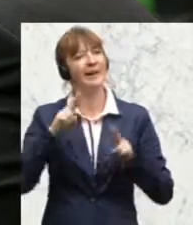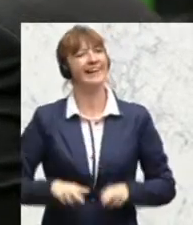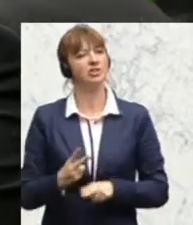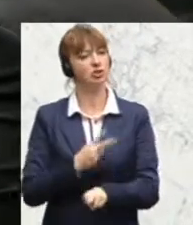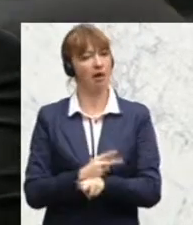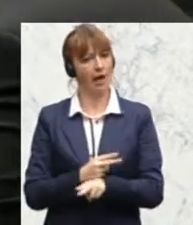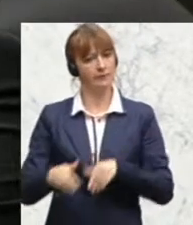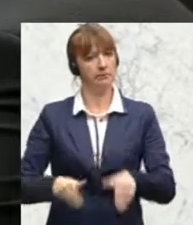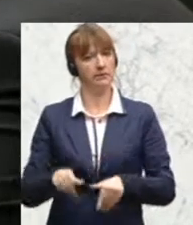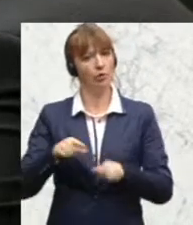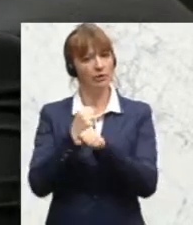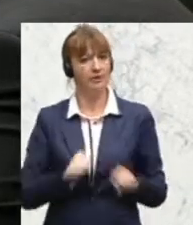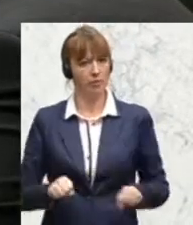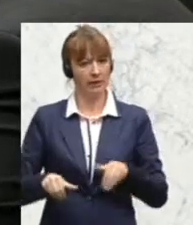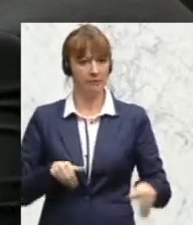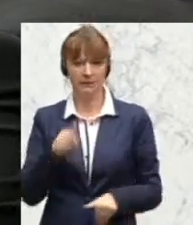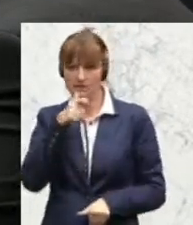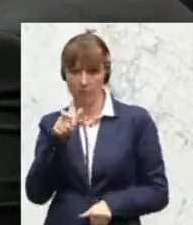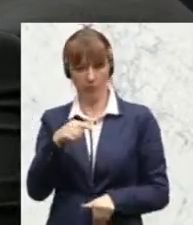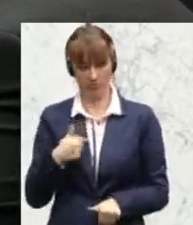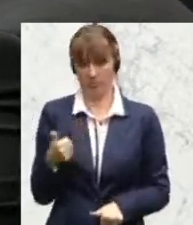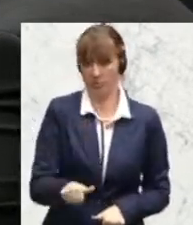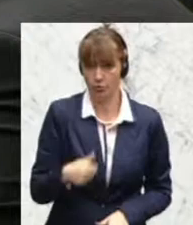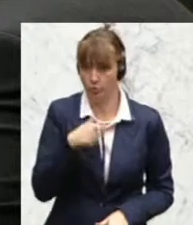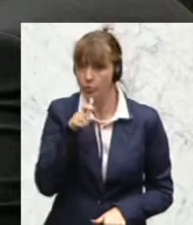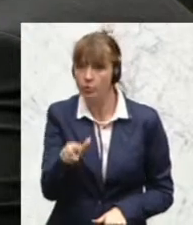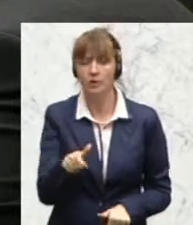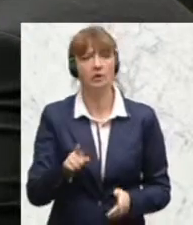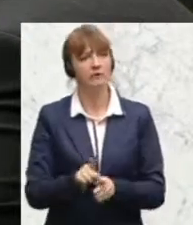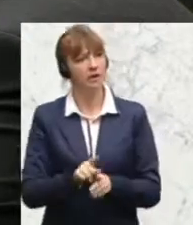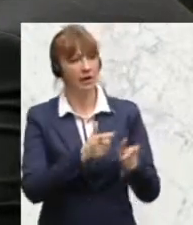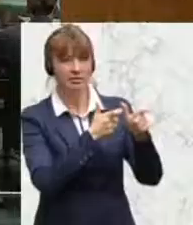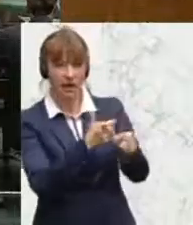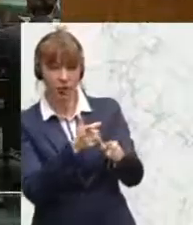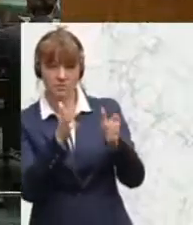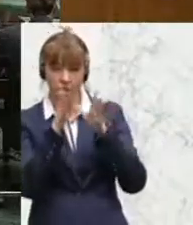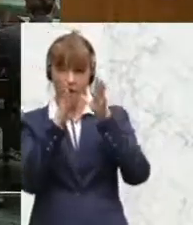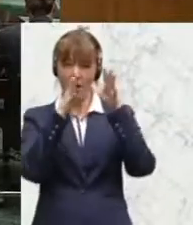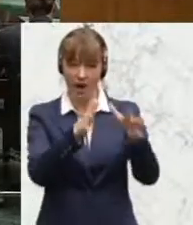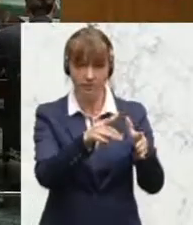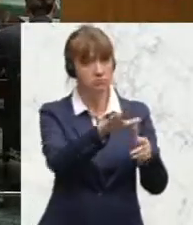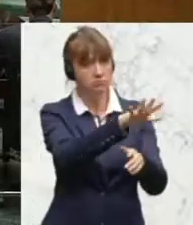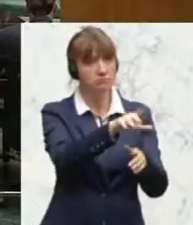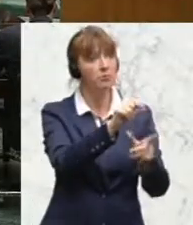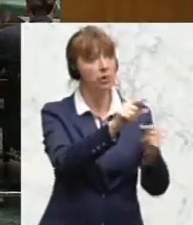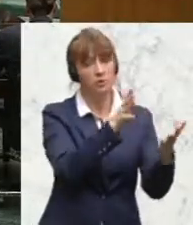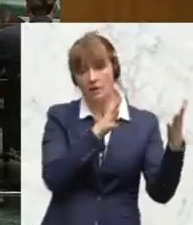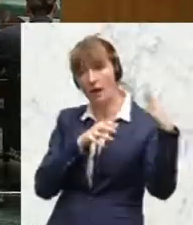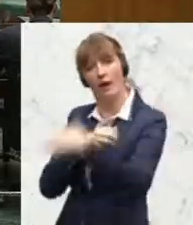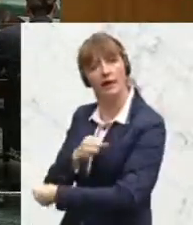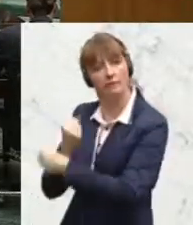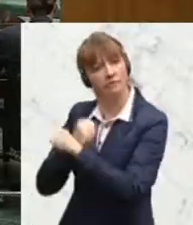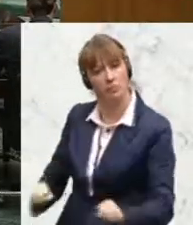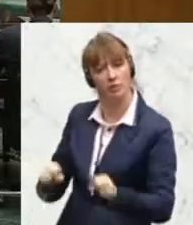Rechtsstaatsminister und als Demokratieminister. Terrorismus und Hass sind ein Angriff auf die Demokratie und die